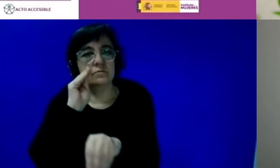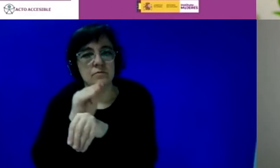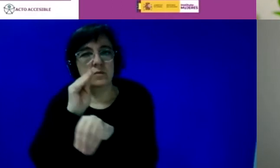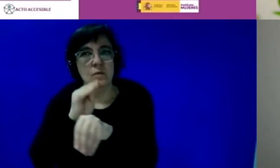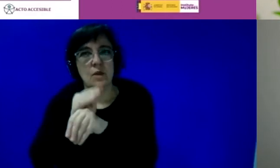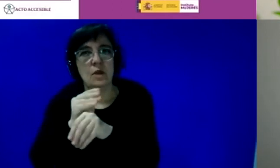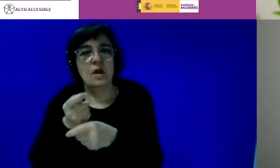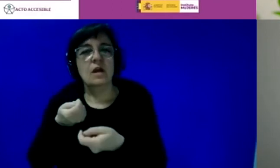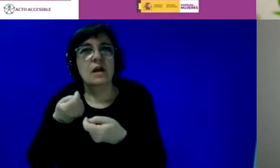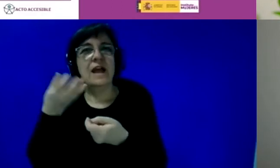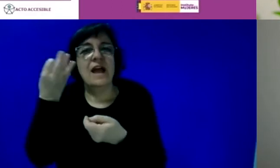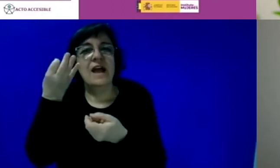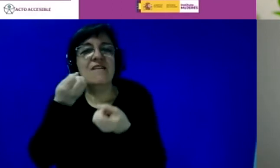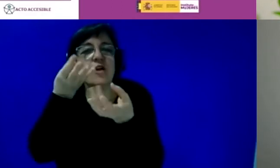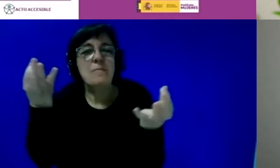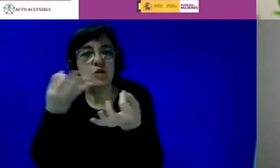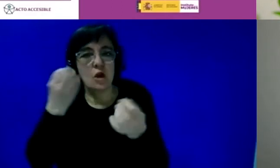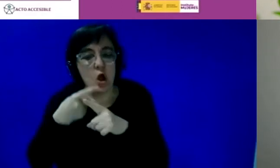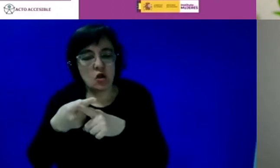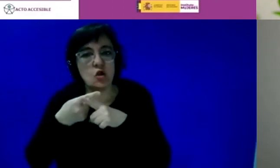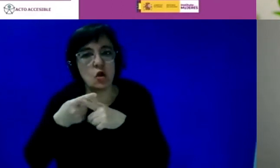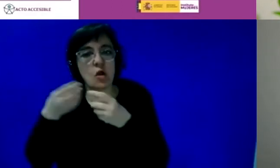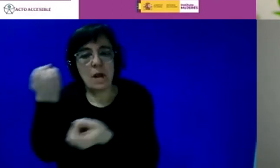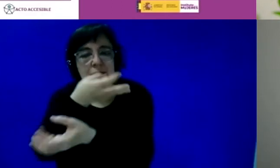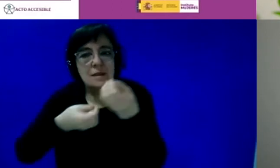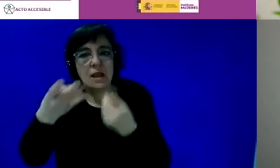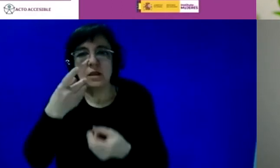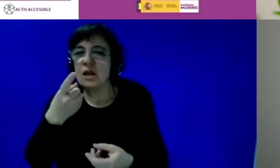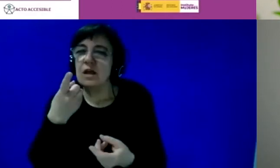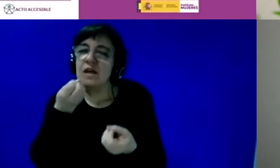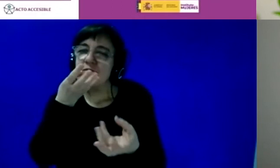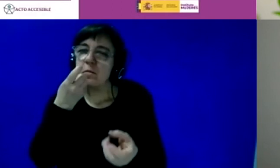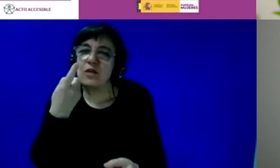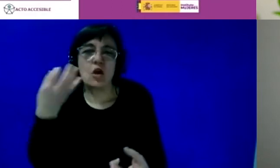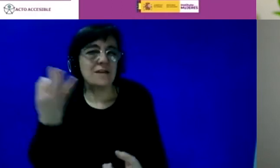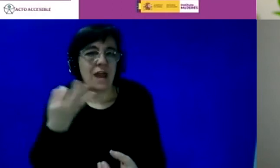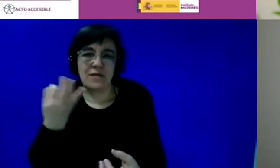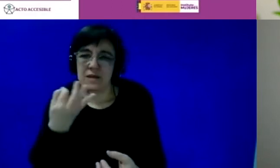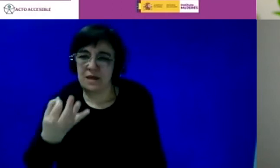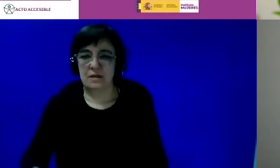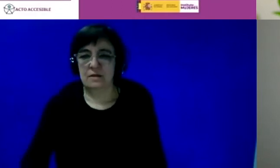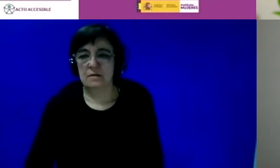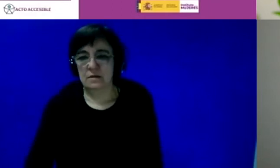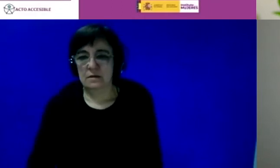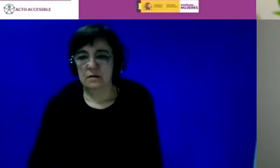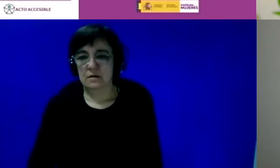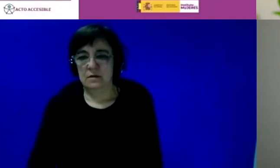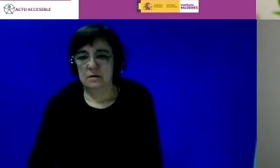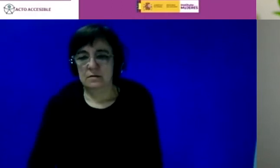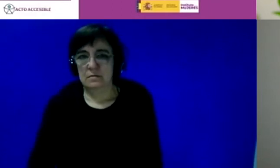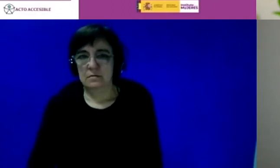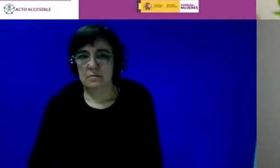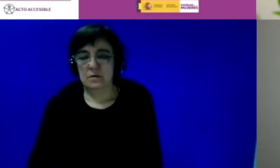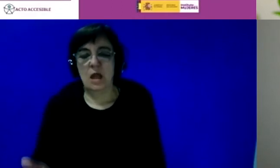only very limited information just to make sure that it helps people with disabilities to survive. Це мама,